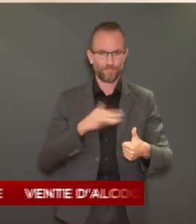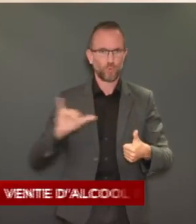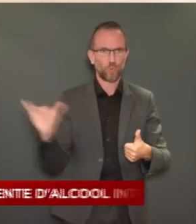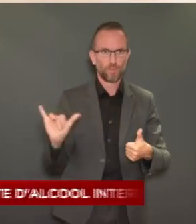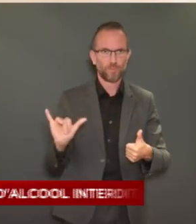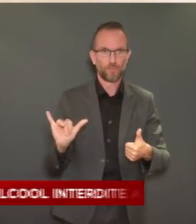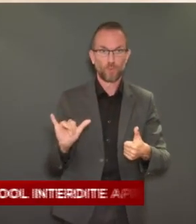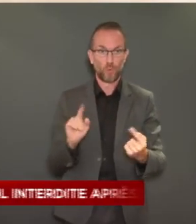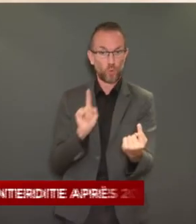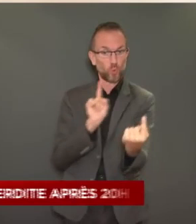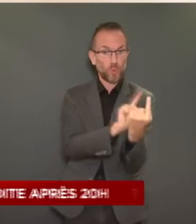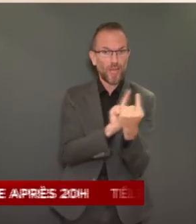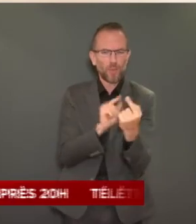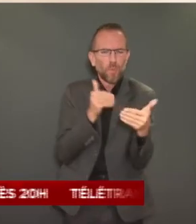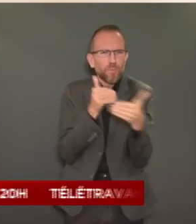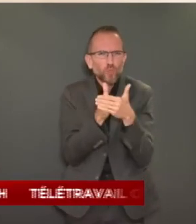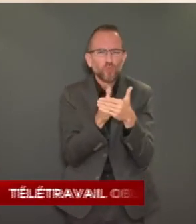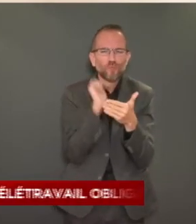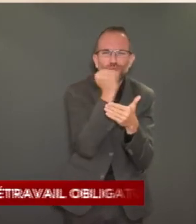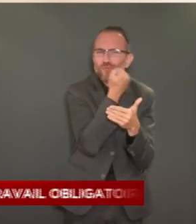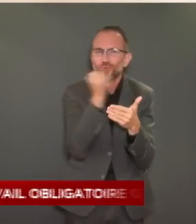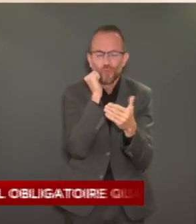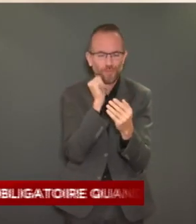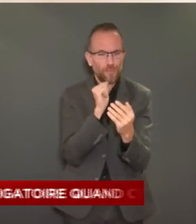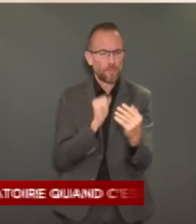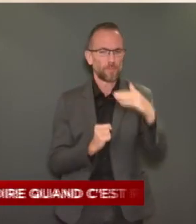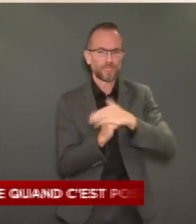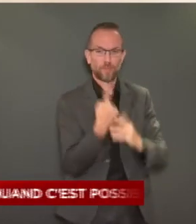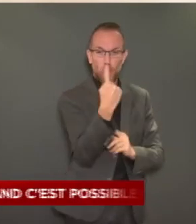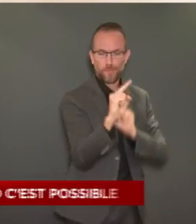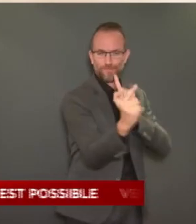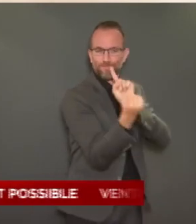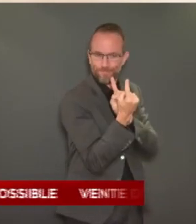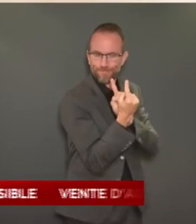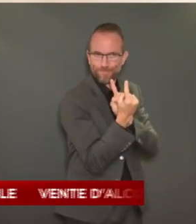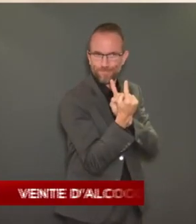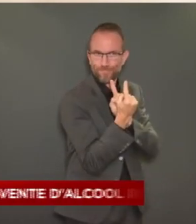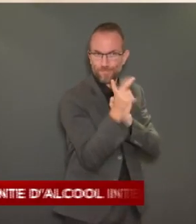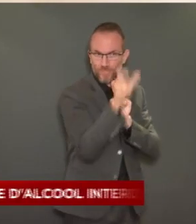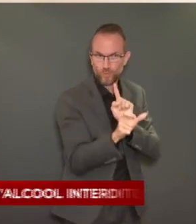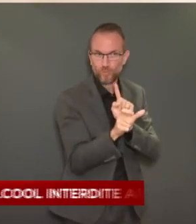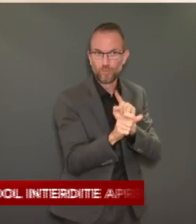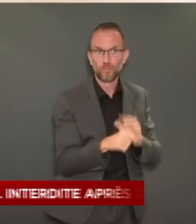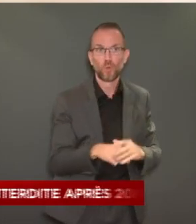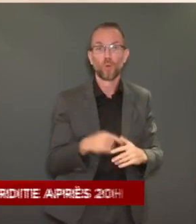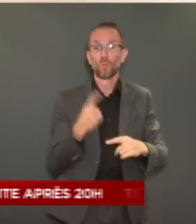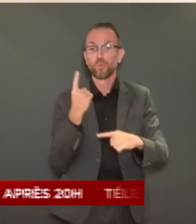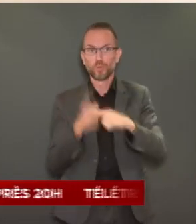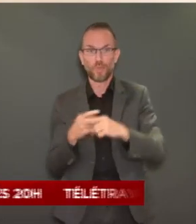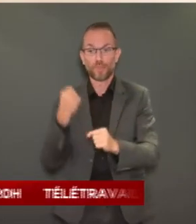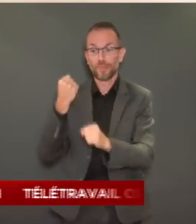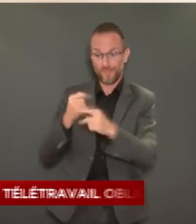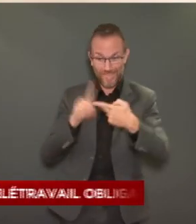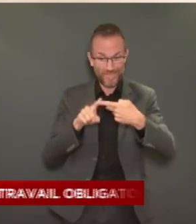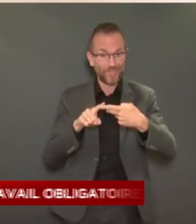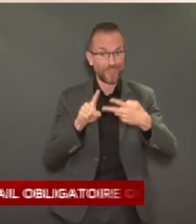contacts rapprochés à maximum une personne. Le télétravail devient la règle pour les fonctions naturellement